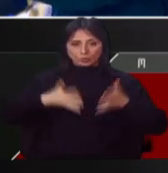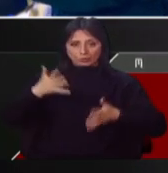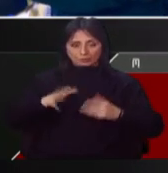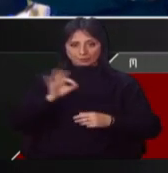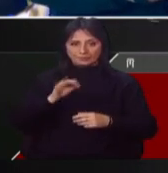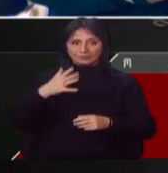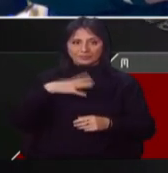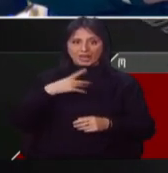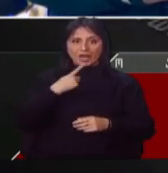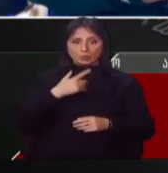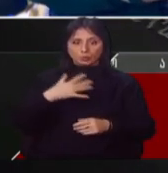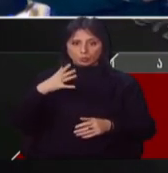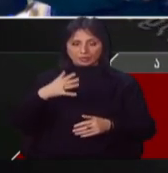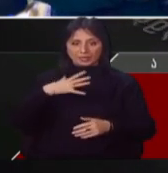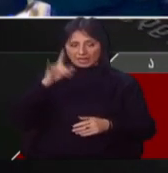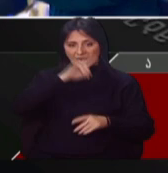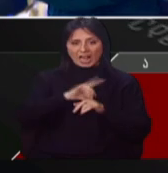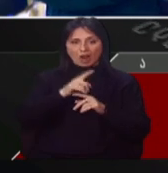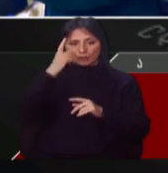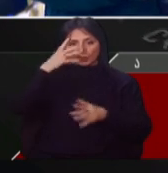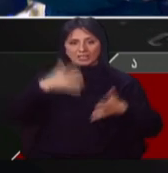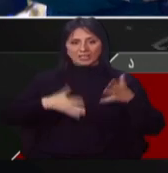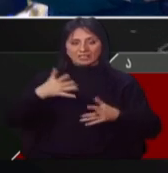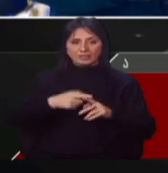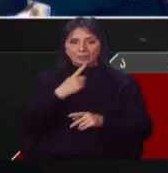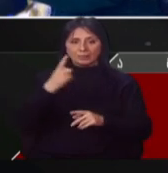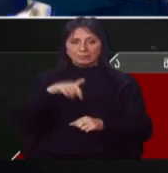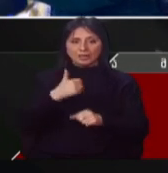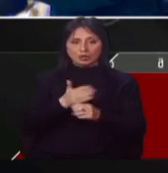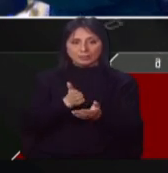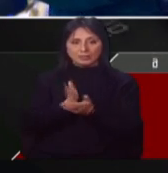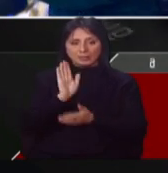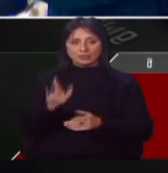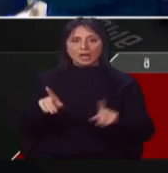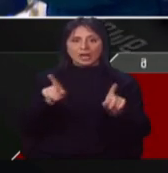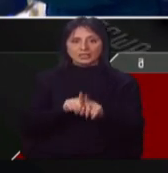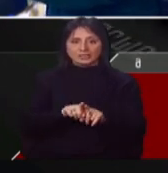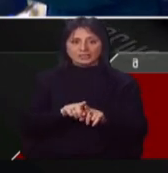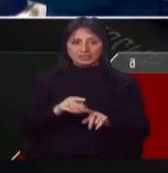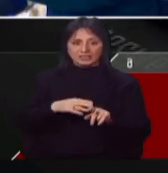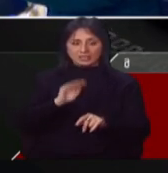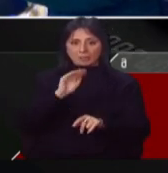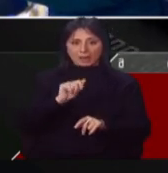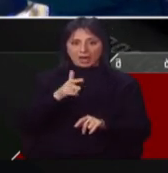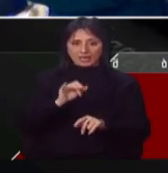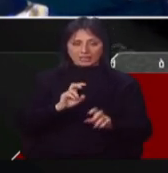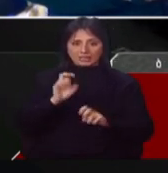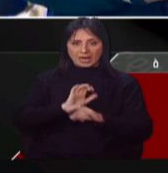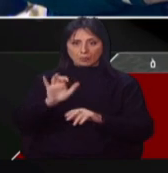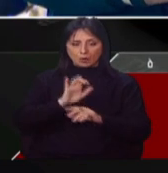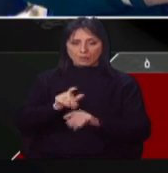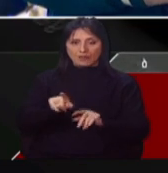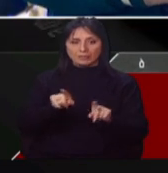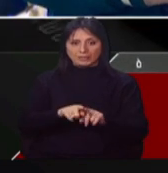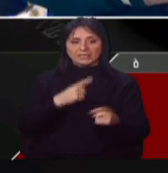აღინიშნა, რომ ქართულ ენაზე ხელოვნური ინტელექტის განვითარება იქნება ერთ-ერთი პრიორიტეტული მიმართულება, ასევე ფაგების წარმოება, ამ